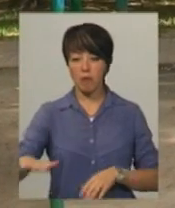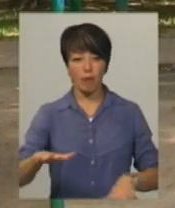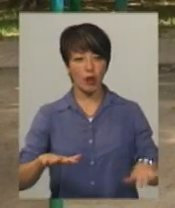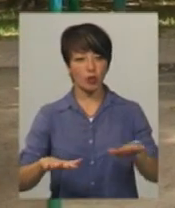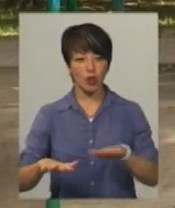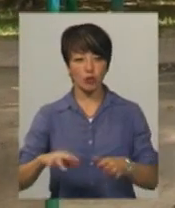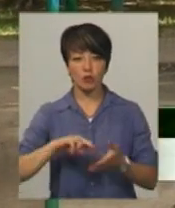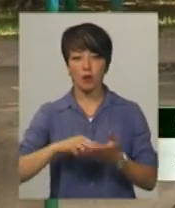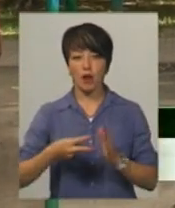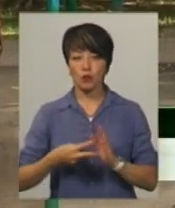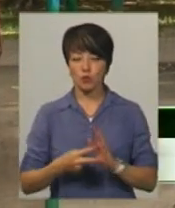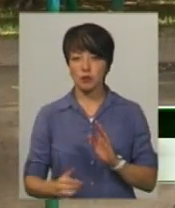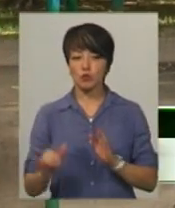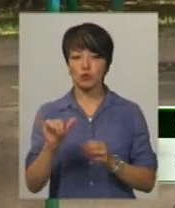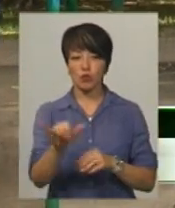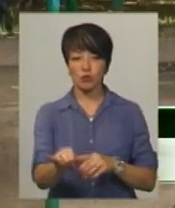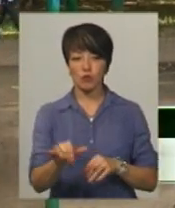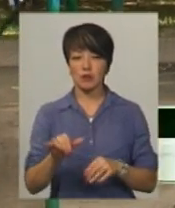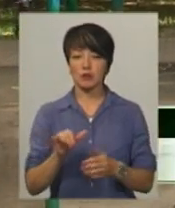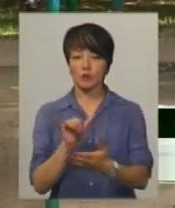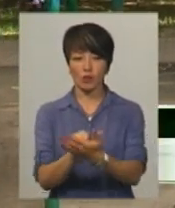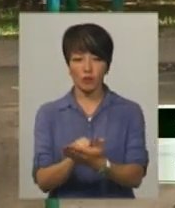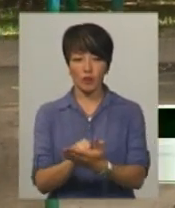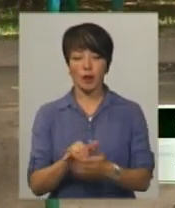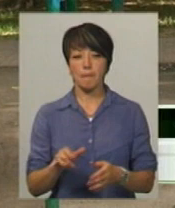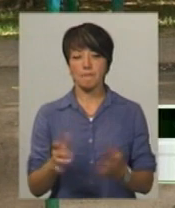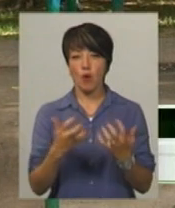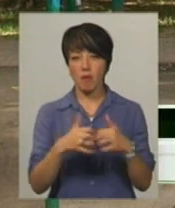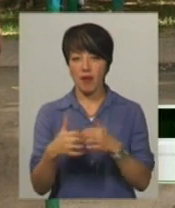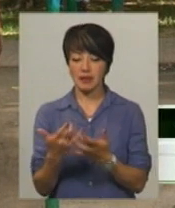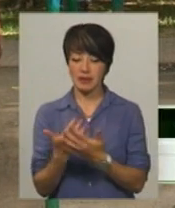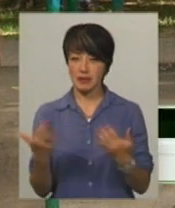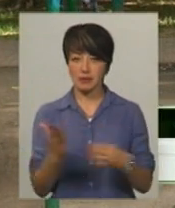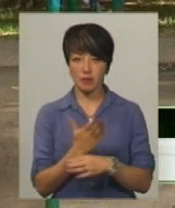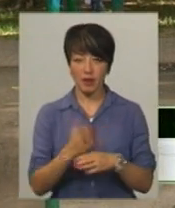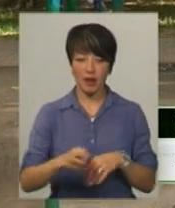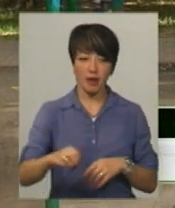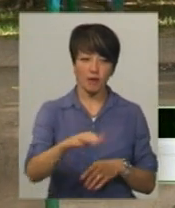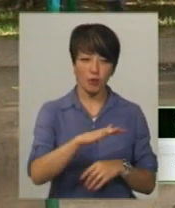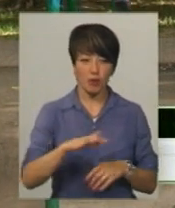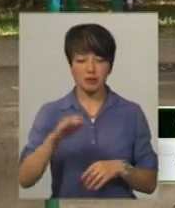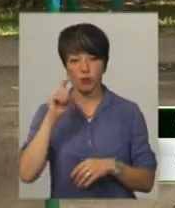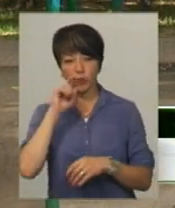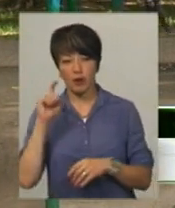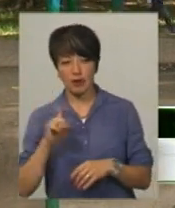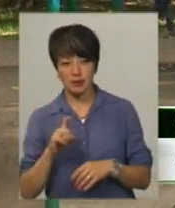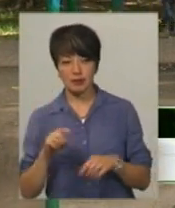планується встановити обладнання різних виробників, як і європейських, так і